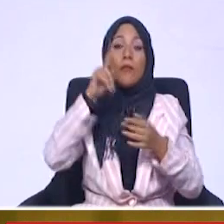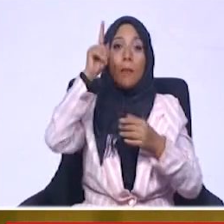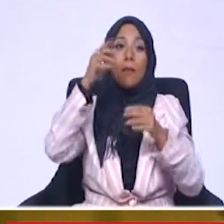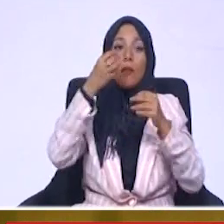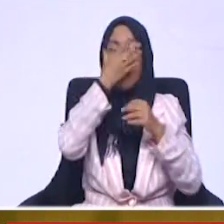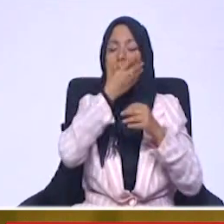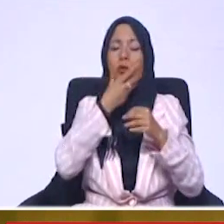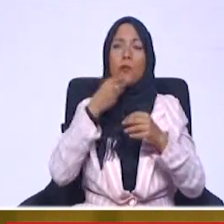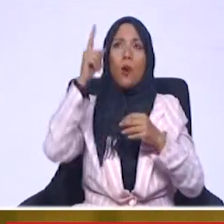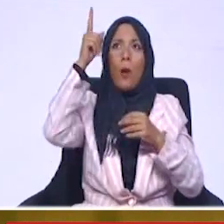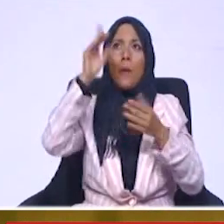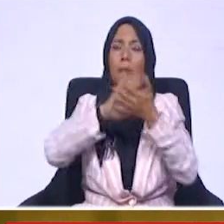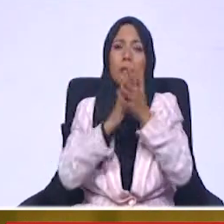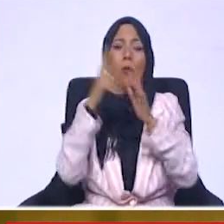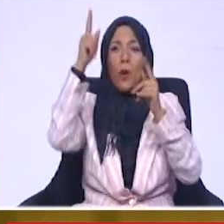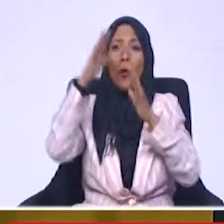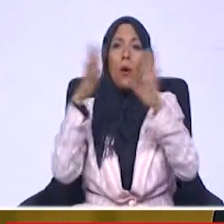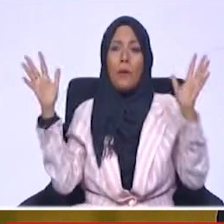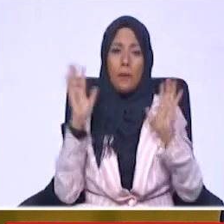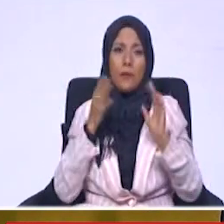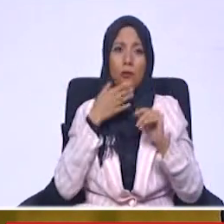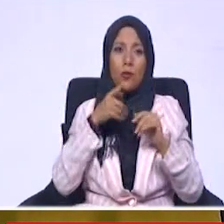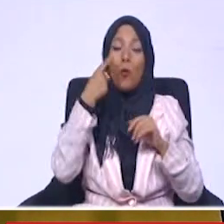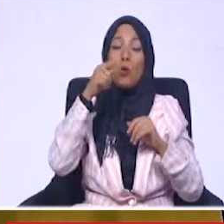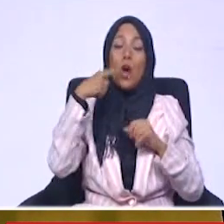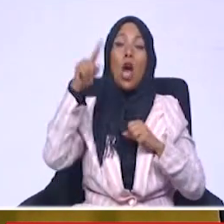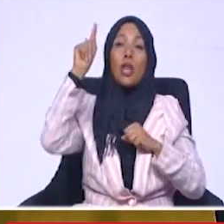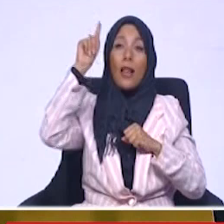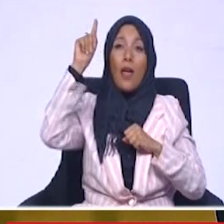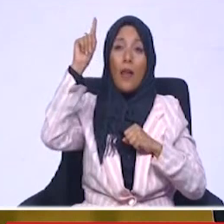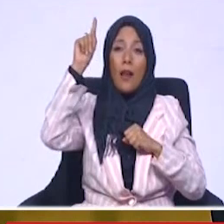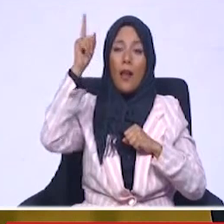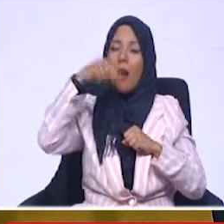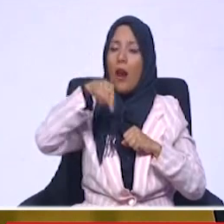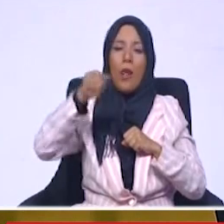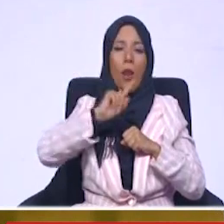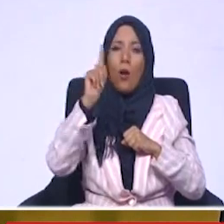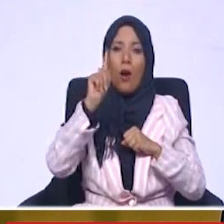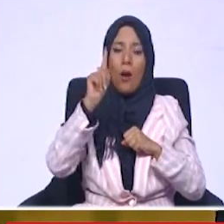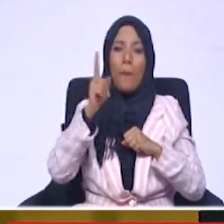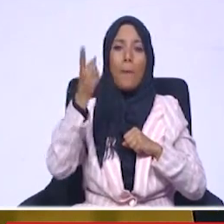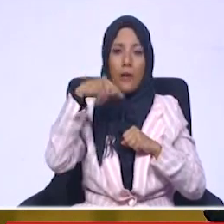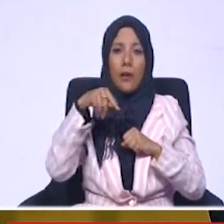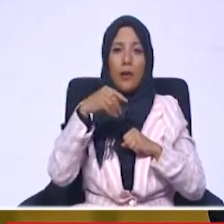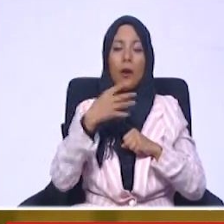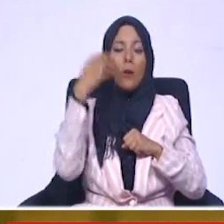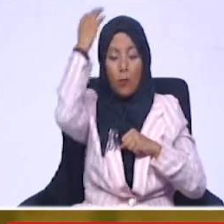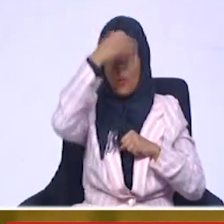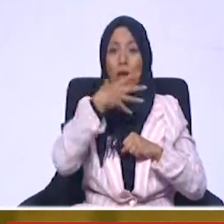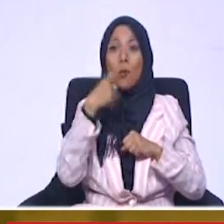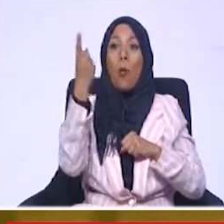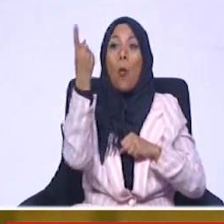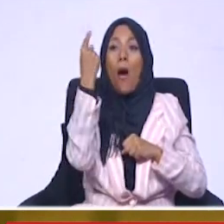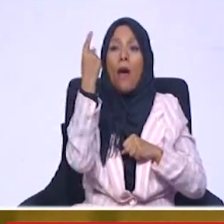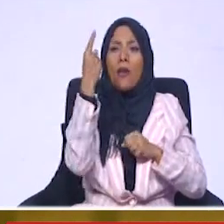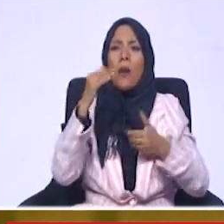وجهك وعظيم سلطانك واشهد ان لا اله الا الله وحده